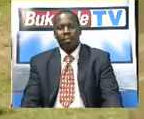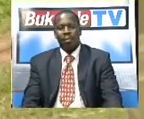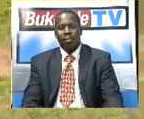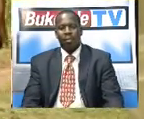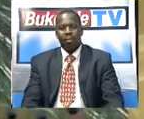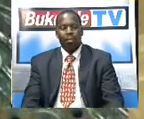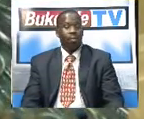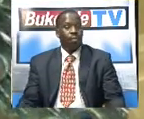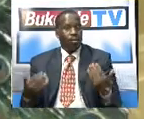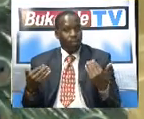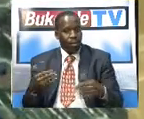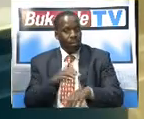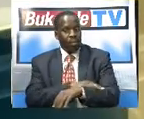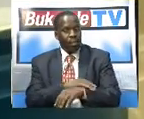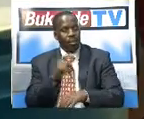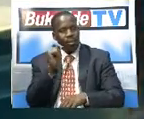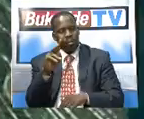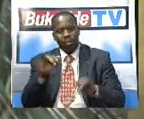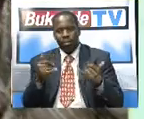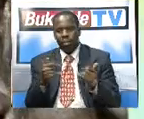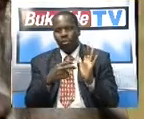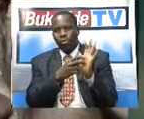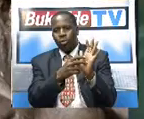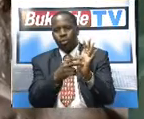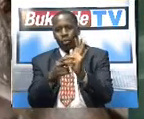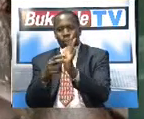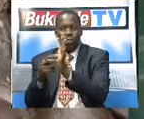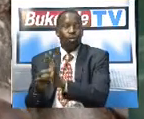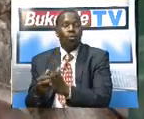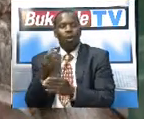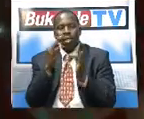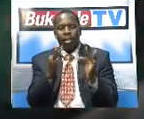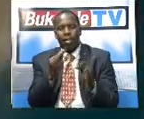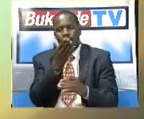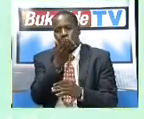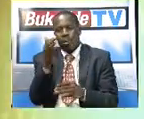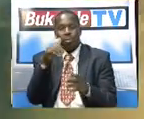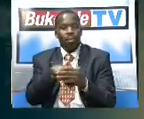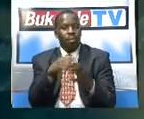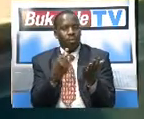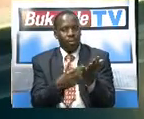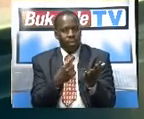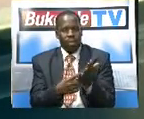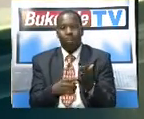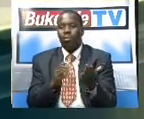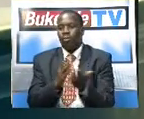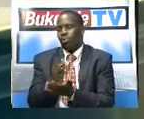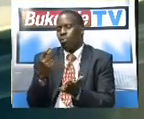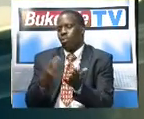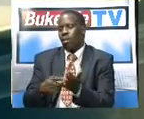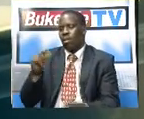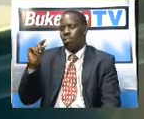Wano kubukedde TV tusazeewo okugikulambuza okuva ku nsalo okutuuka ku nsalo mu ggulire lye tutuumye Uganda Zaabu.